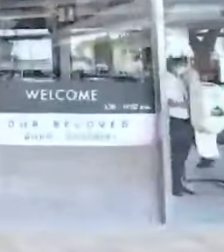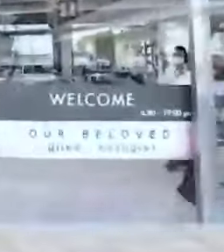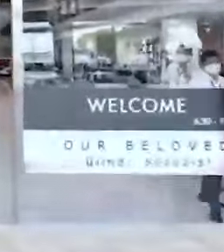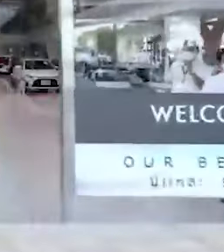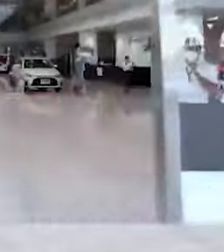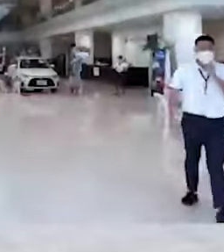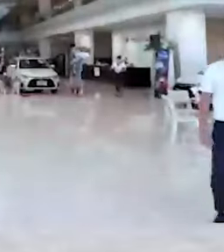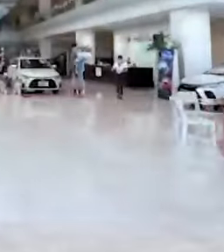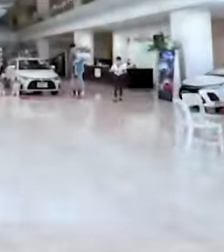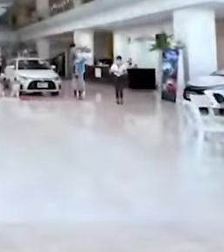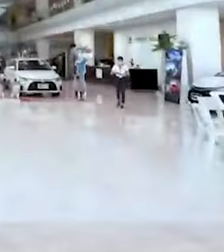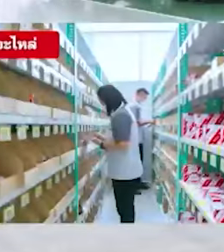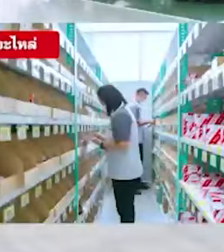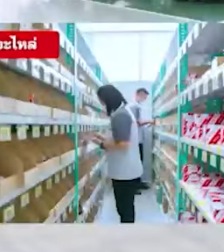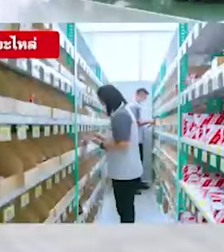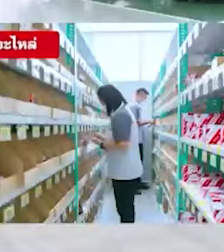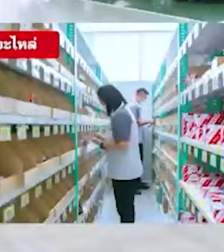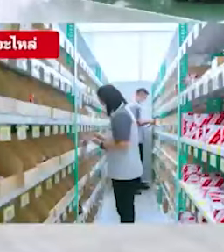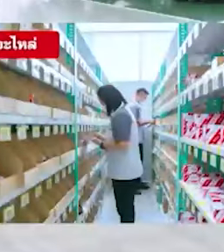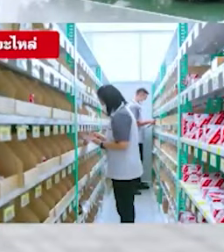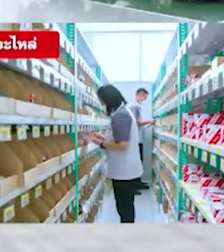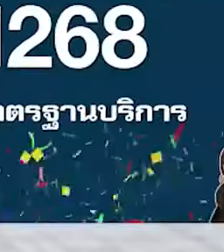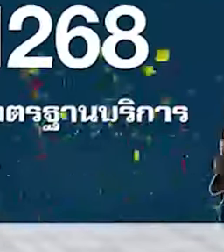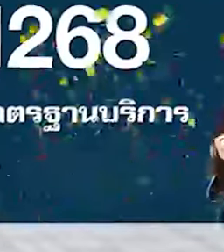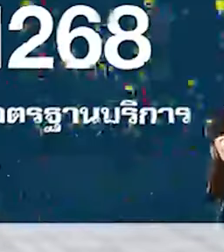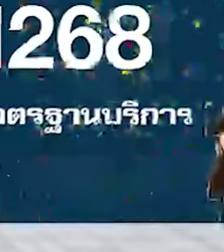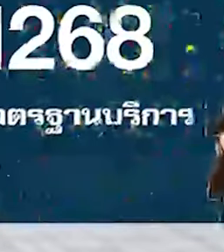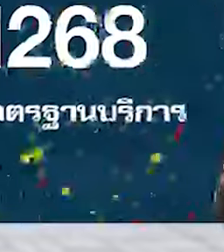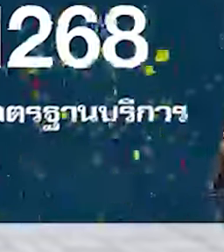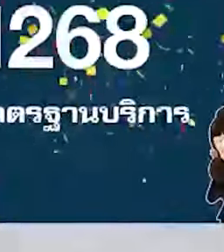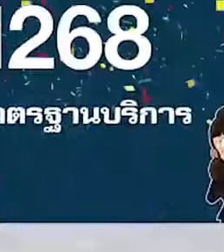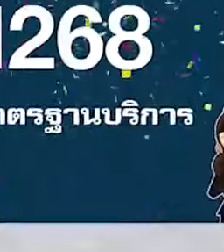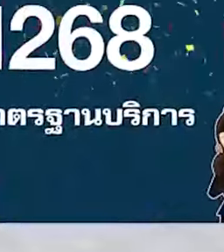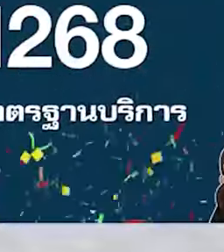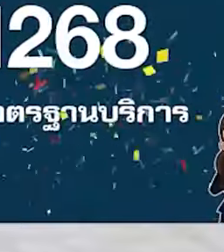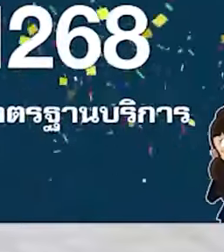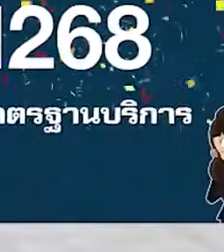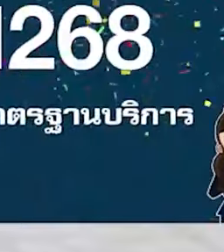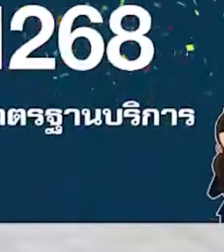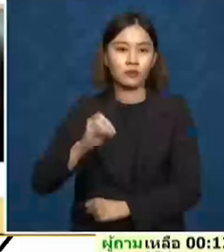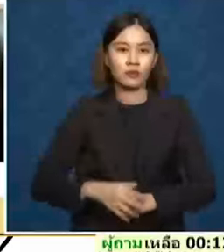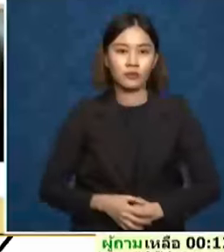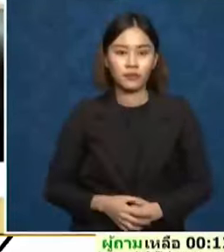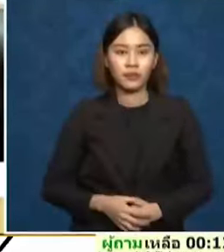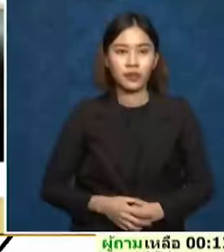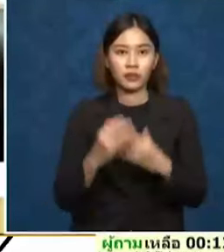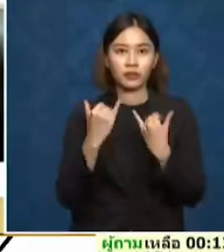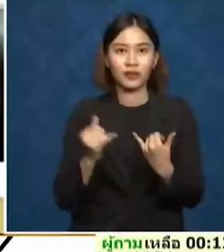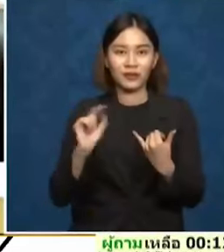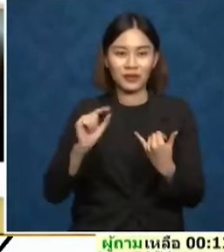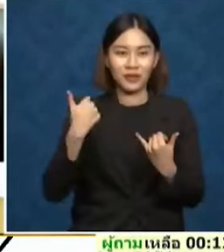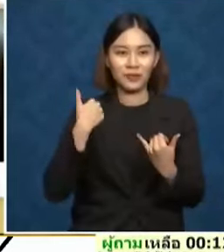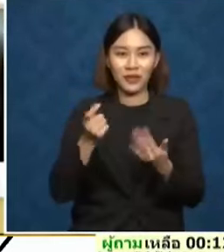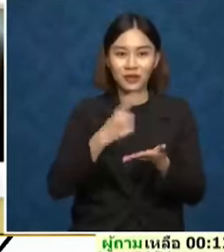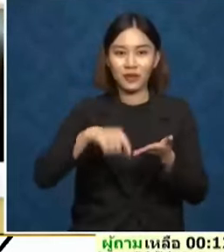สนับสนุนโดย Toyota Bus ทุกบริการกด1268โชว์รูมคุณภาพมาตรฐานบริการ และได้มีการลงนามสั